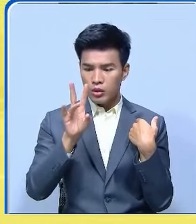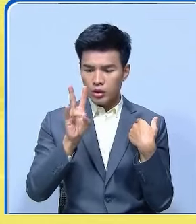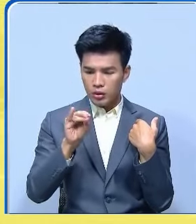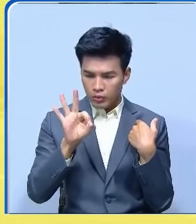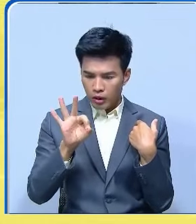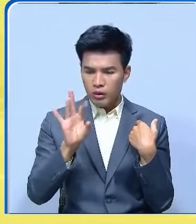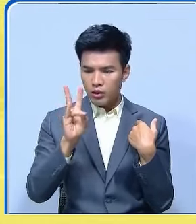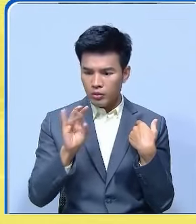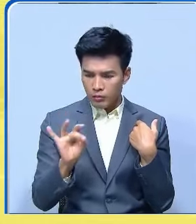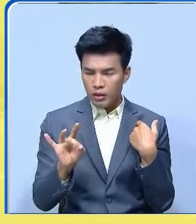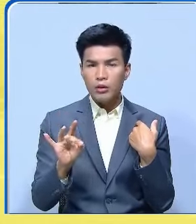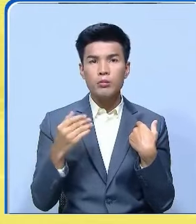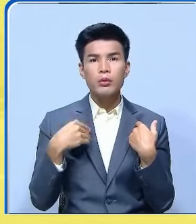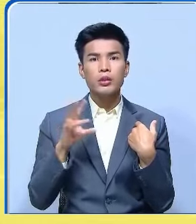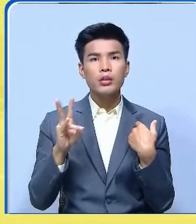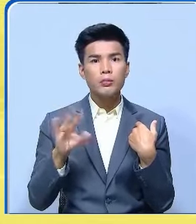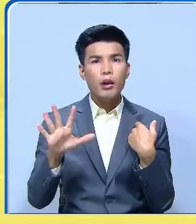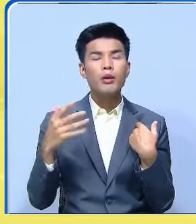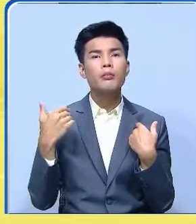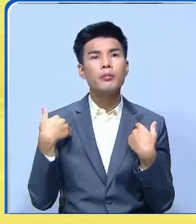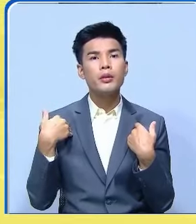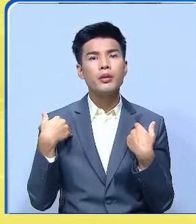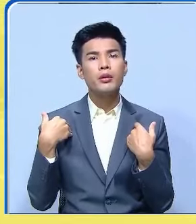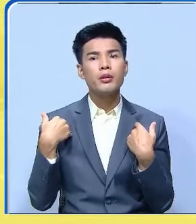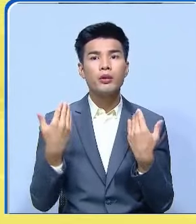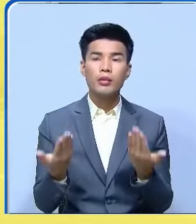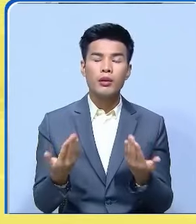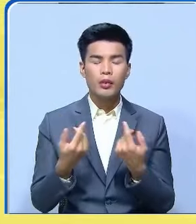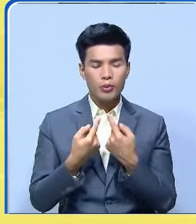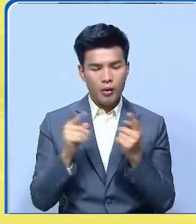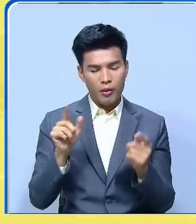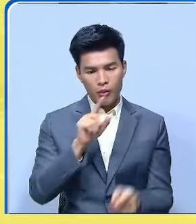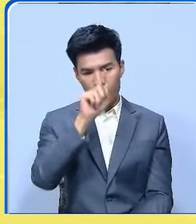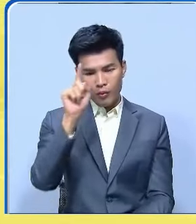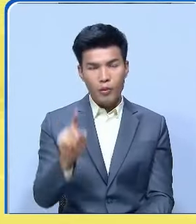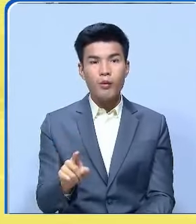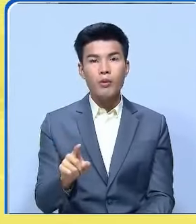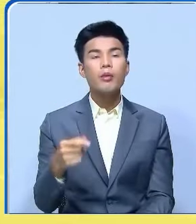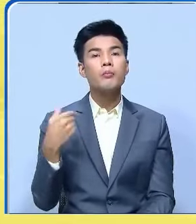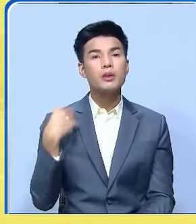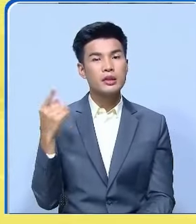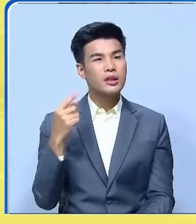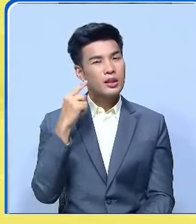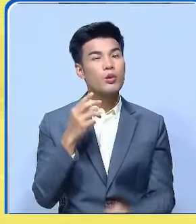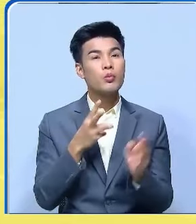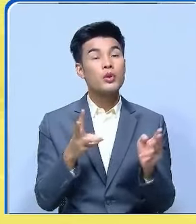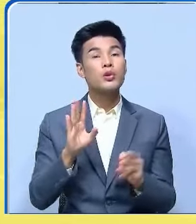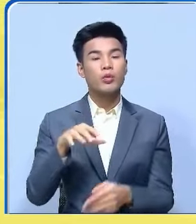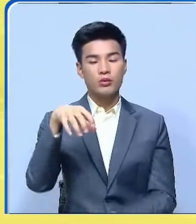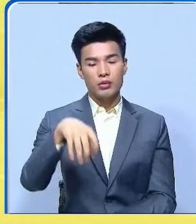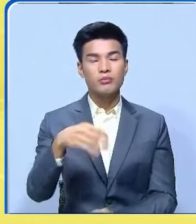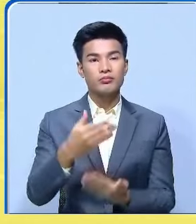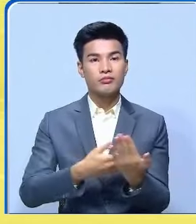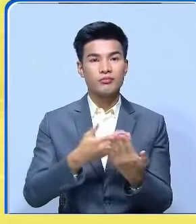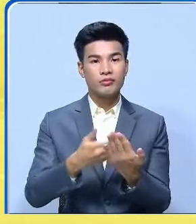สิบแปดไปจนถึง75บาทก็ทำไมยังมีเนี่ยงง มันเกิดขึ้นแล้วจริงๆค่ะ แสดงว่าเป็นกลยุทธ์ของสำนักงานสลากกินแบ่งรัฐบ